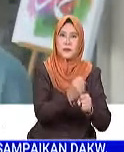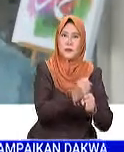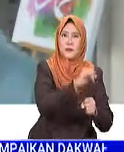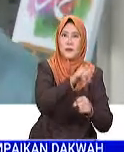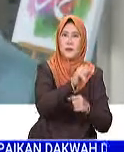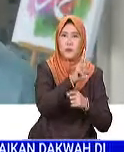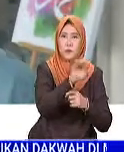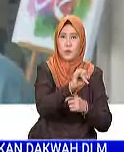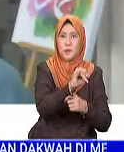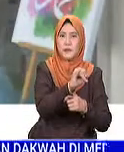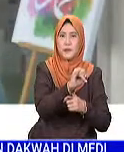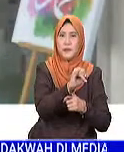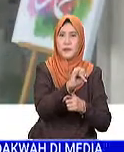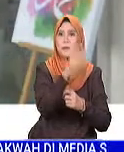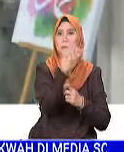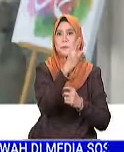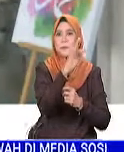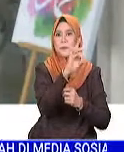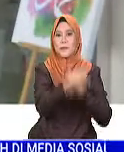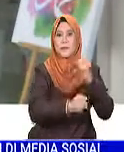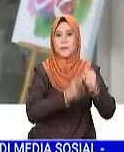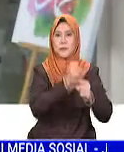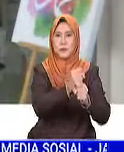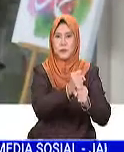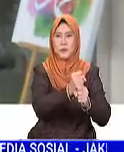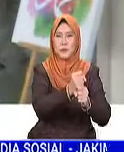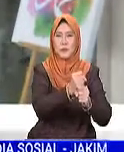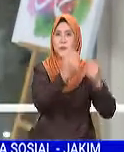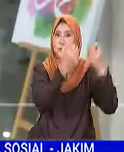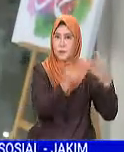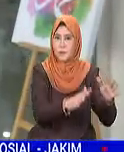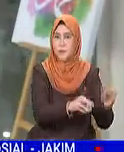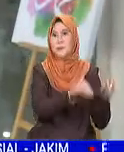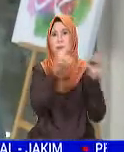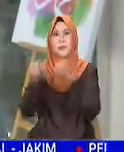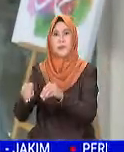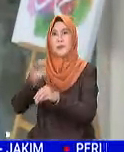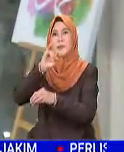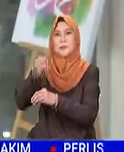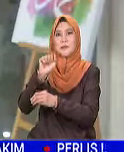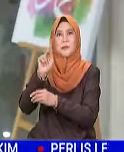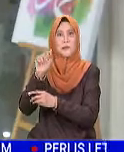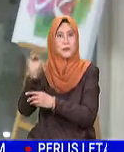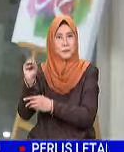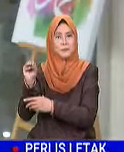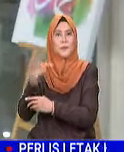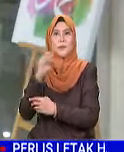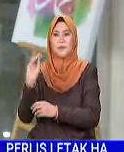saya dijawi selama 18 tahun. Dah lepas tu saya di JAKIM, di Jakarta, di Sarawak dan sebagainya.